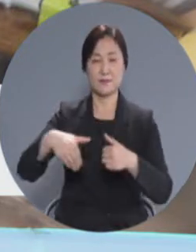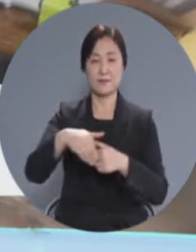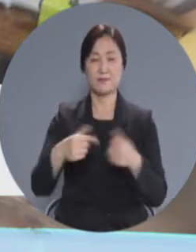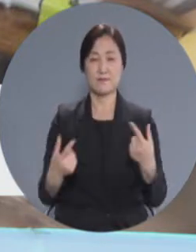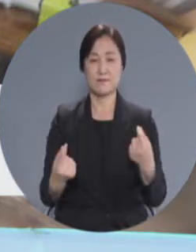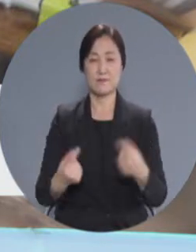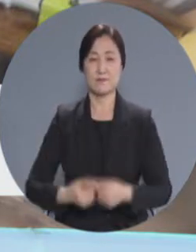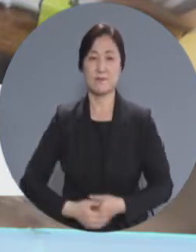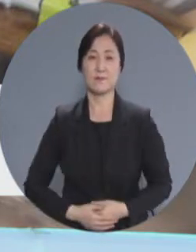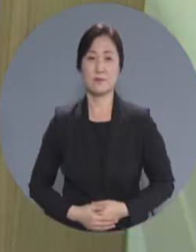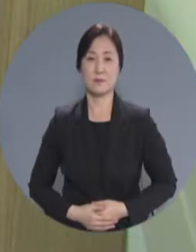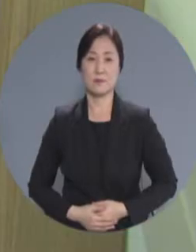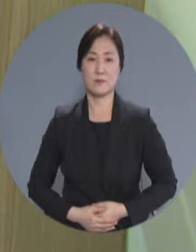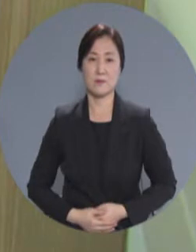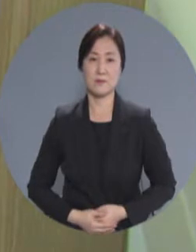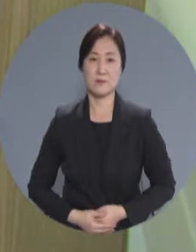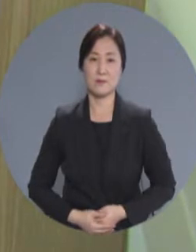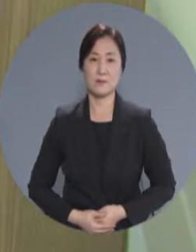보도합니다